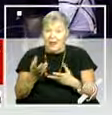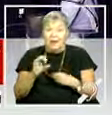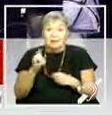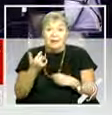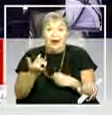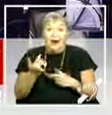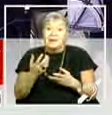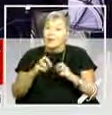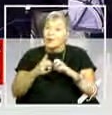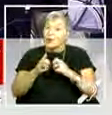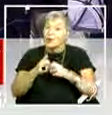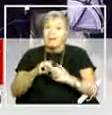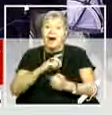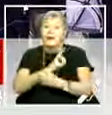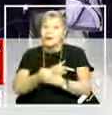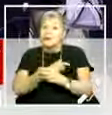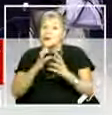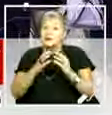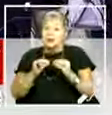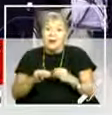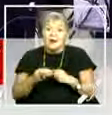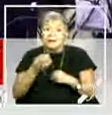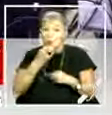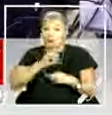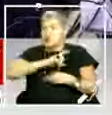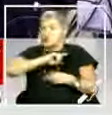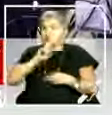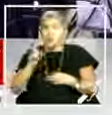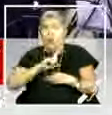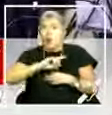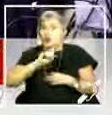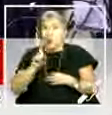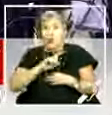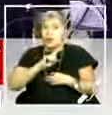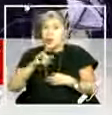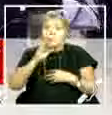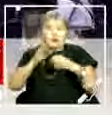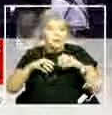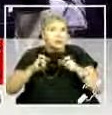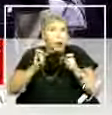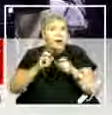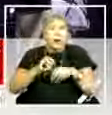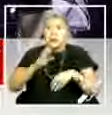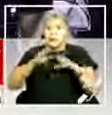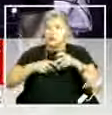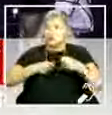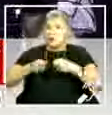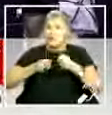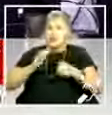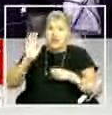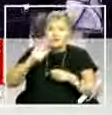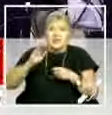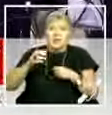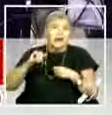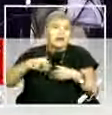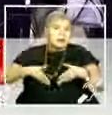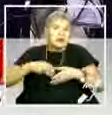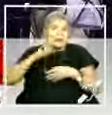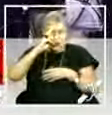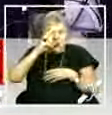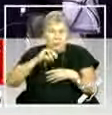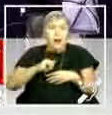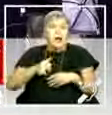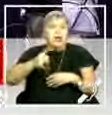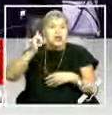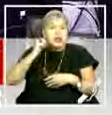București. Pentru că au negat de la ministrul apărării, ministrul de externe care era în Germania și până ieri